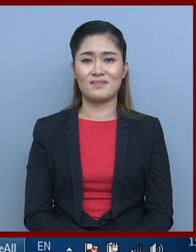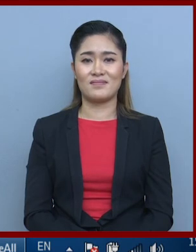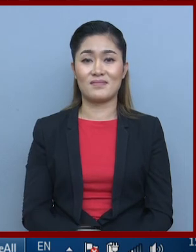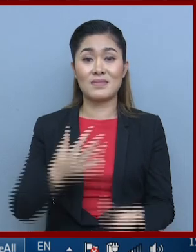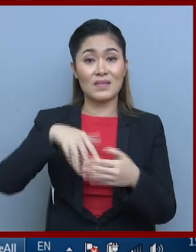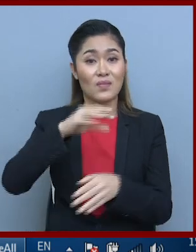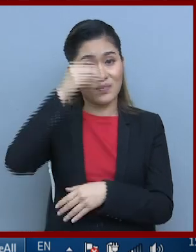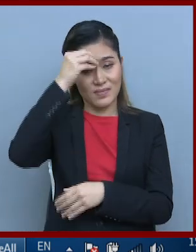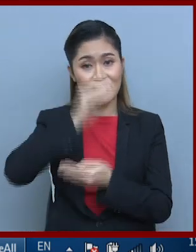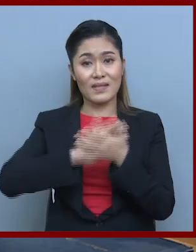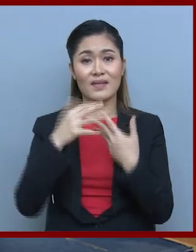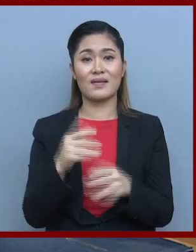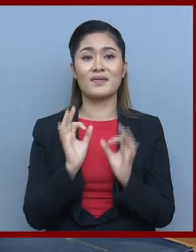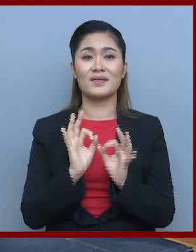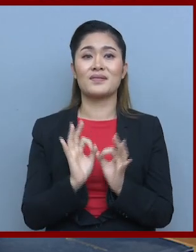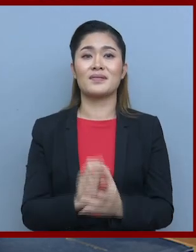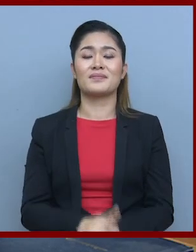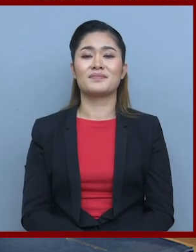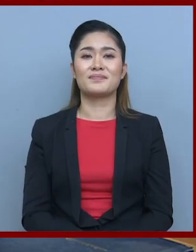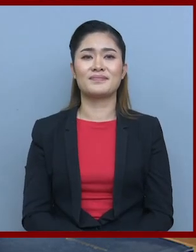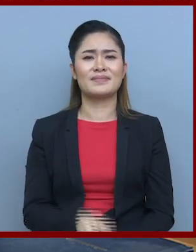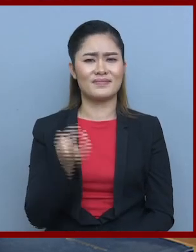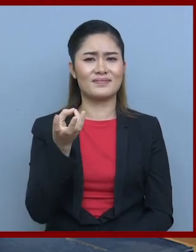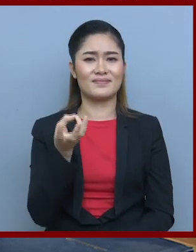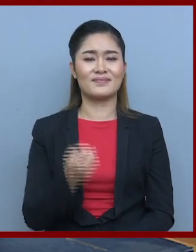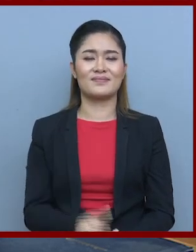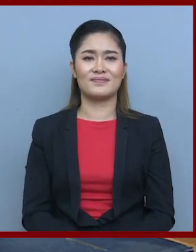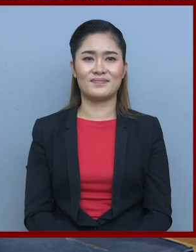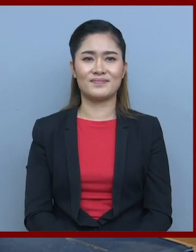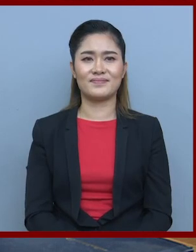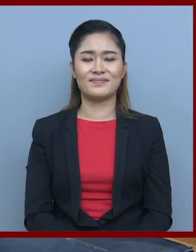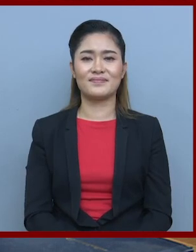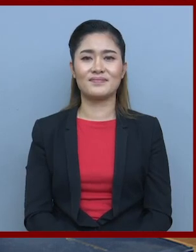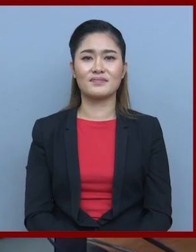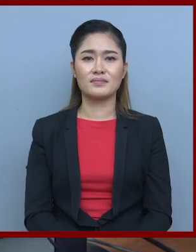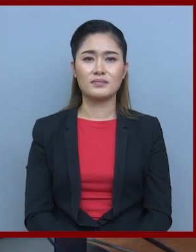นักศึกษาเสร็จหรือยังในนิดนึงเหรอสิริบุตร